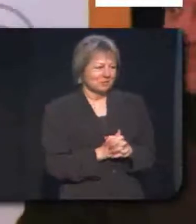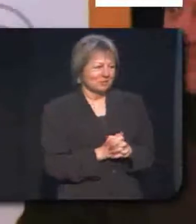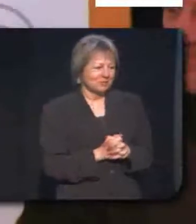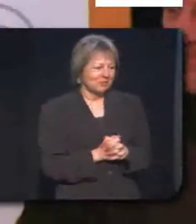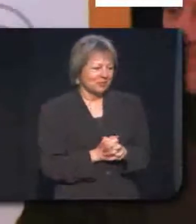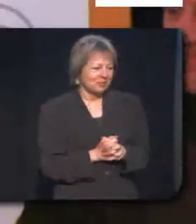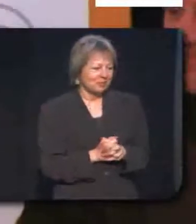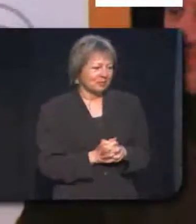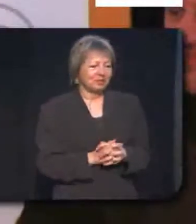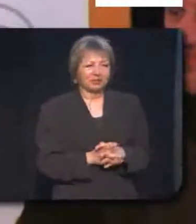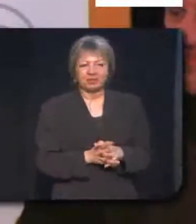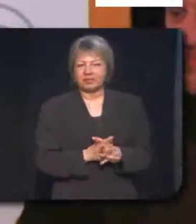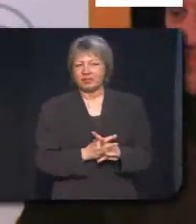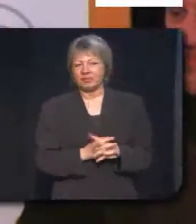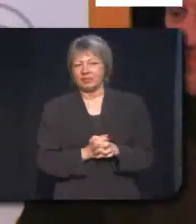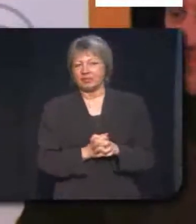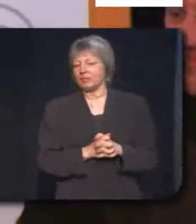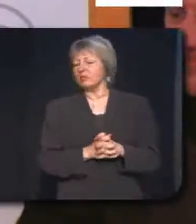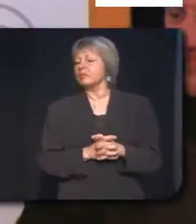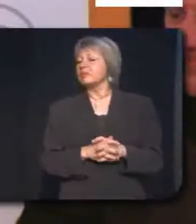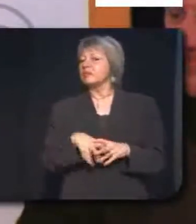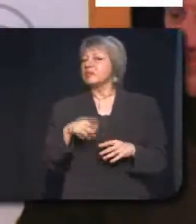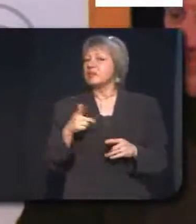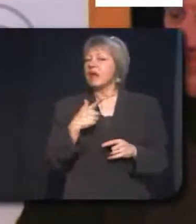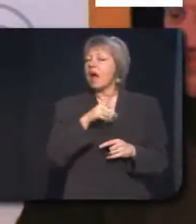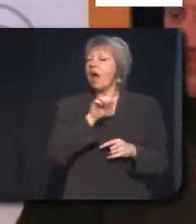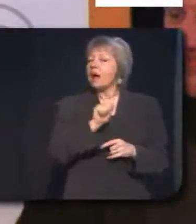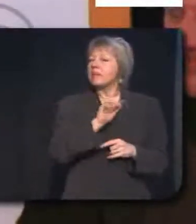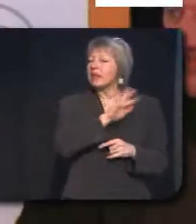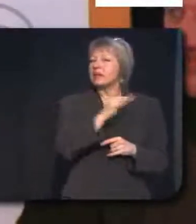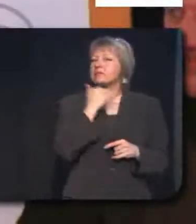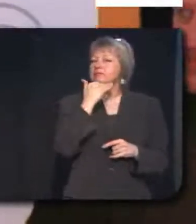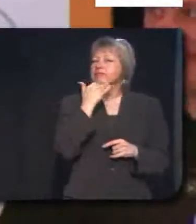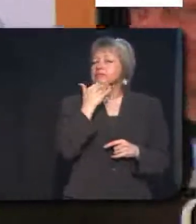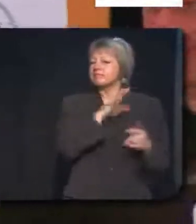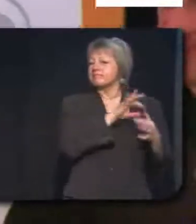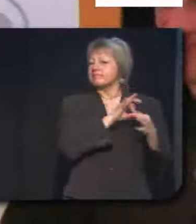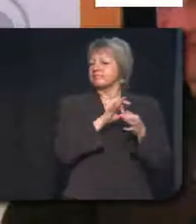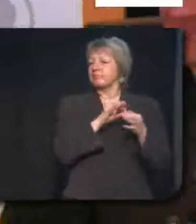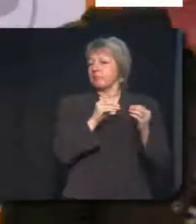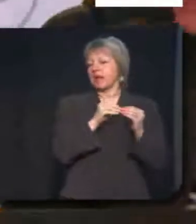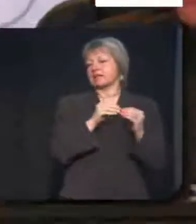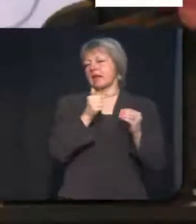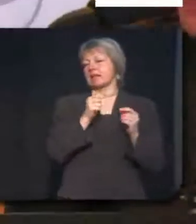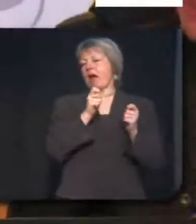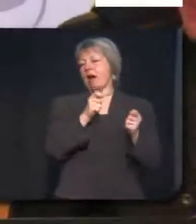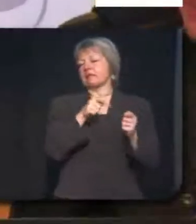dazu passend zu Amelias Rede habe ich hier einen Antrag nämlich den x-004